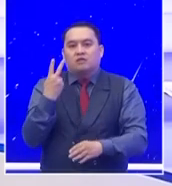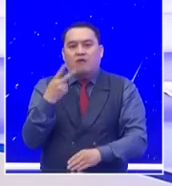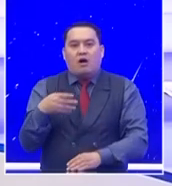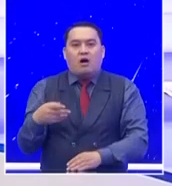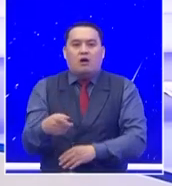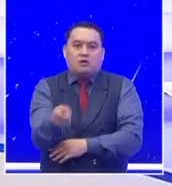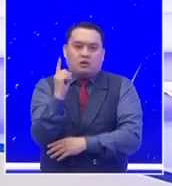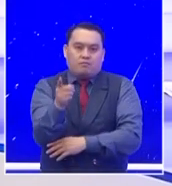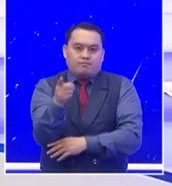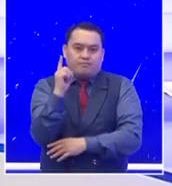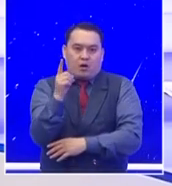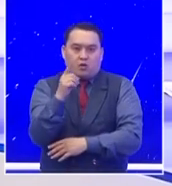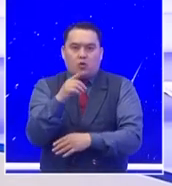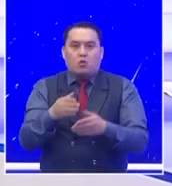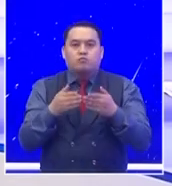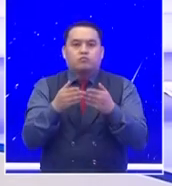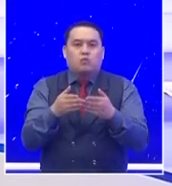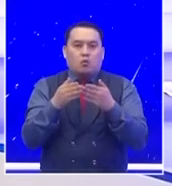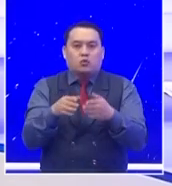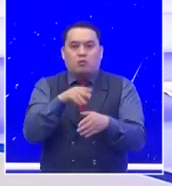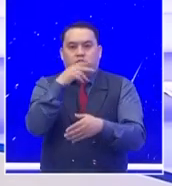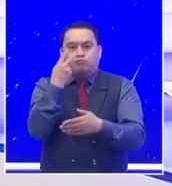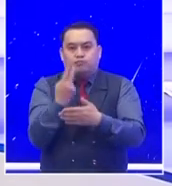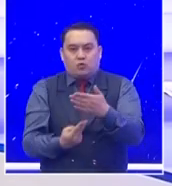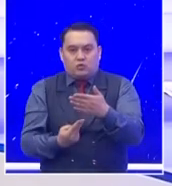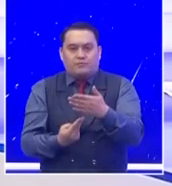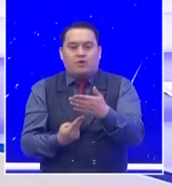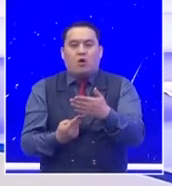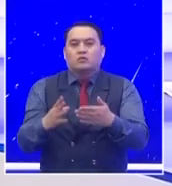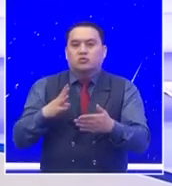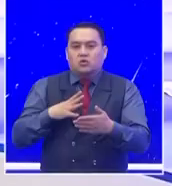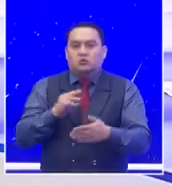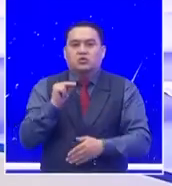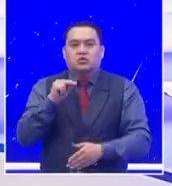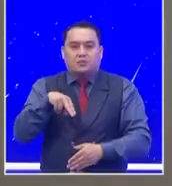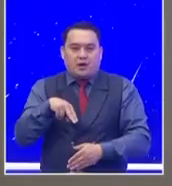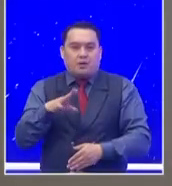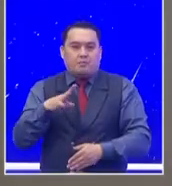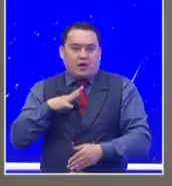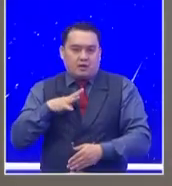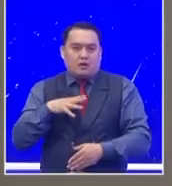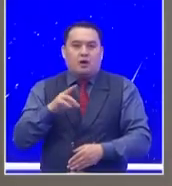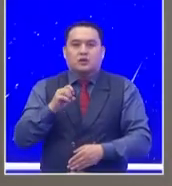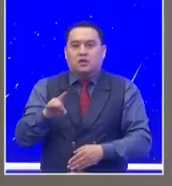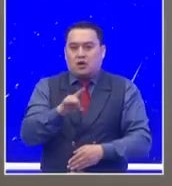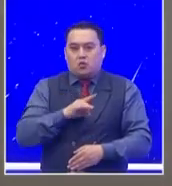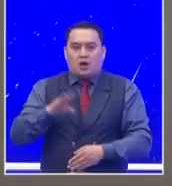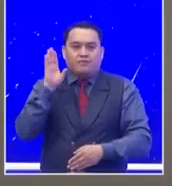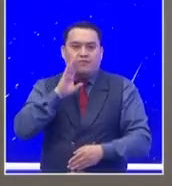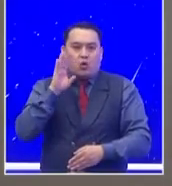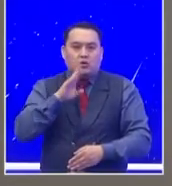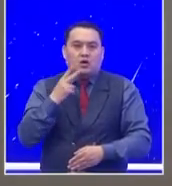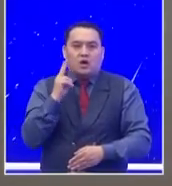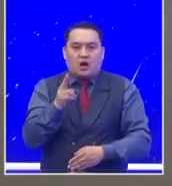рыбака отправились на подледный лов и провалились как сообщили в департаменте по ч счп произошло в карасайском районе на